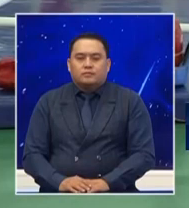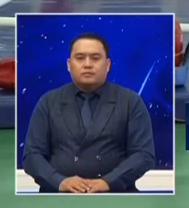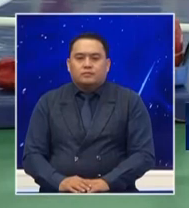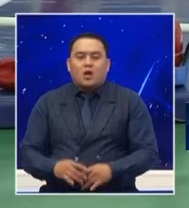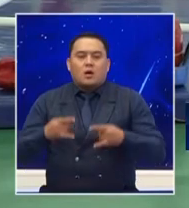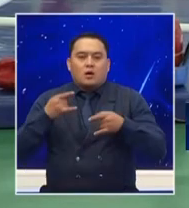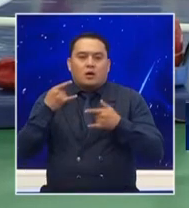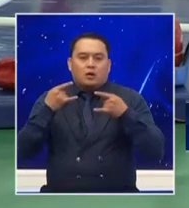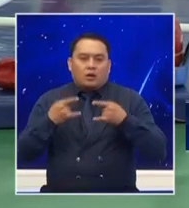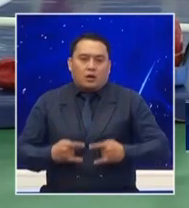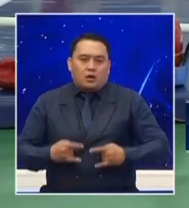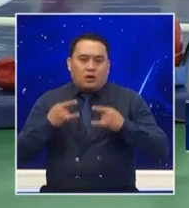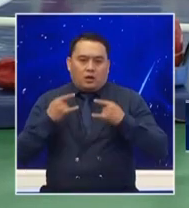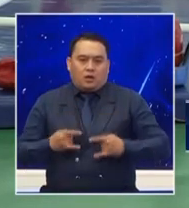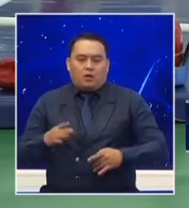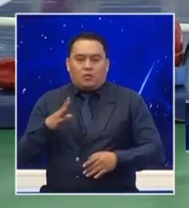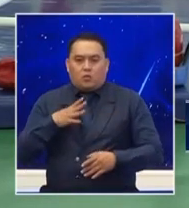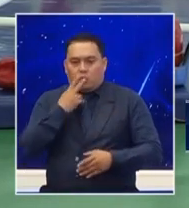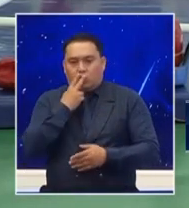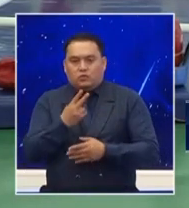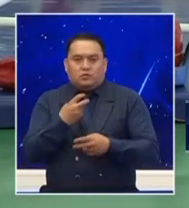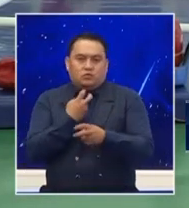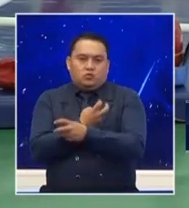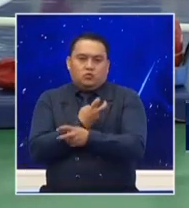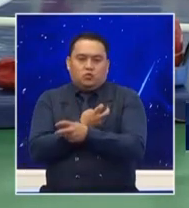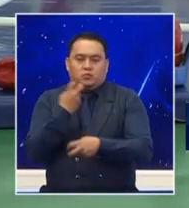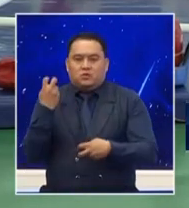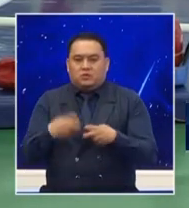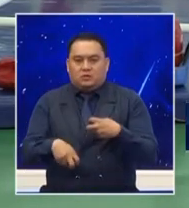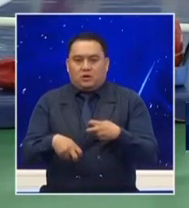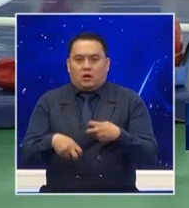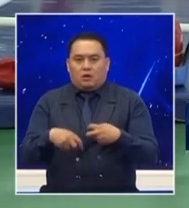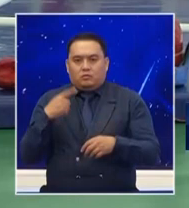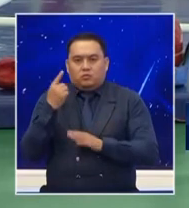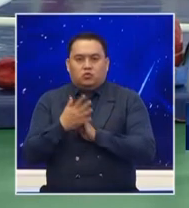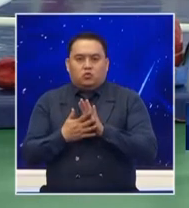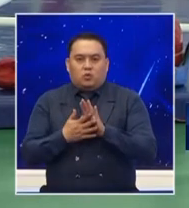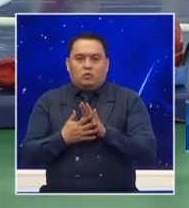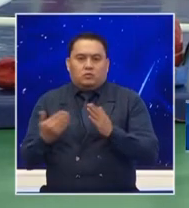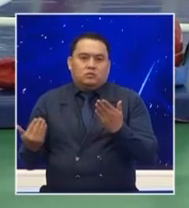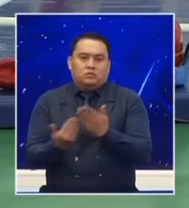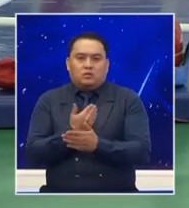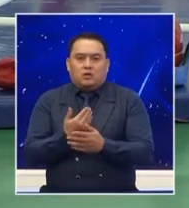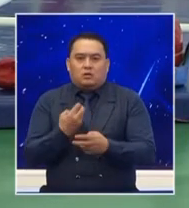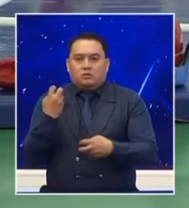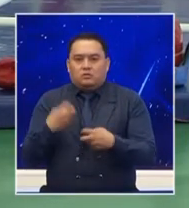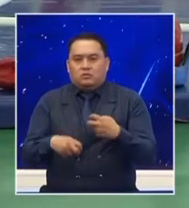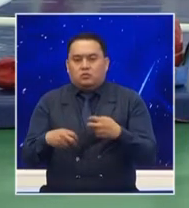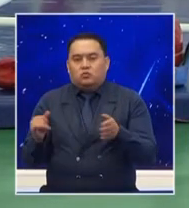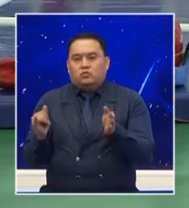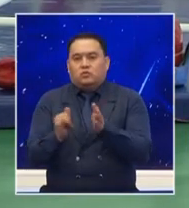түсірмедім, осы ауылға келген кезде бірақ түсірімді. Сол кезде білдім сынғанын. Сосын оны қайтадан сындырып,